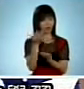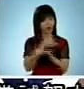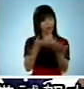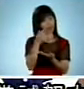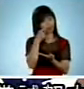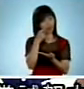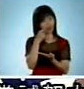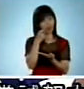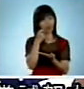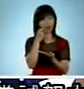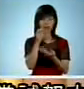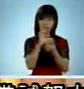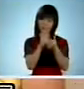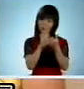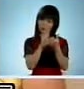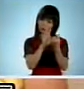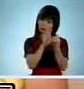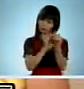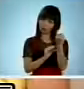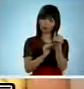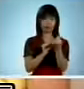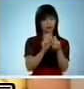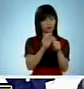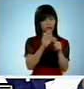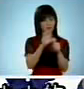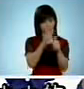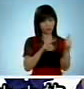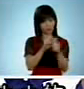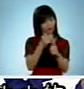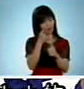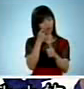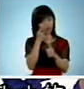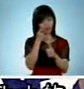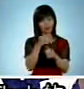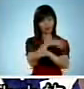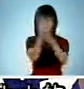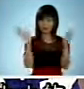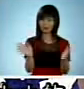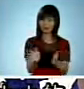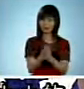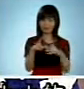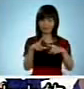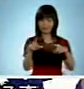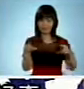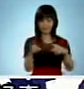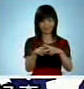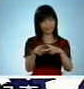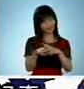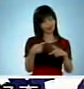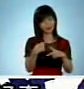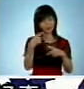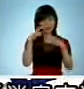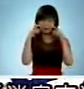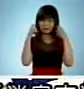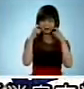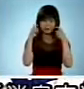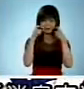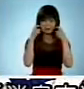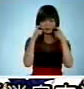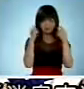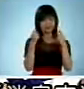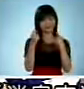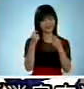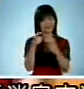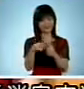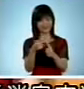学习，就要这样子的尝试努力。 是， 那更何况是，这所有的大大小小，我真的是很好奇，因为这个